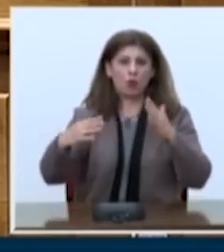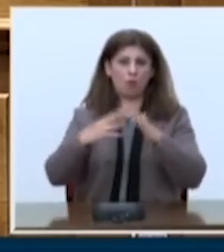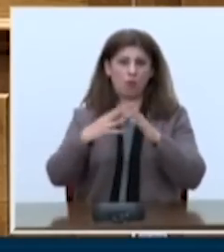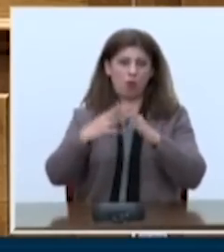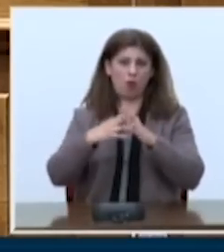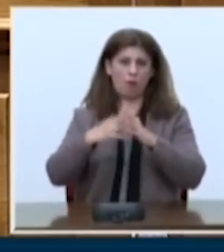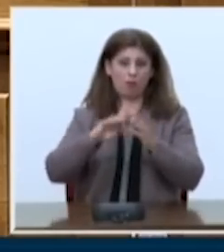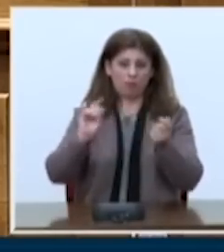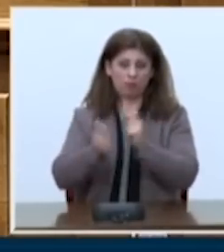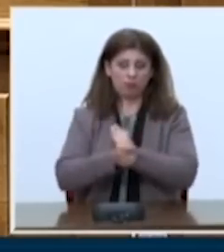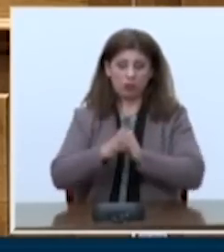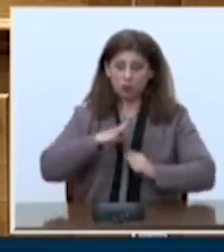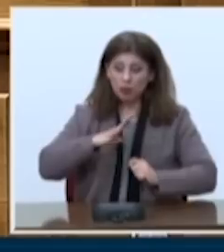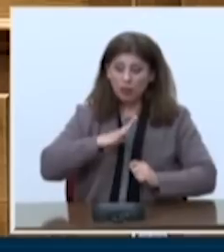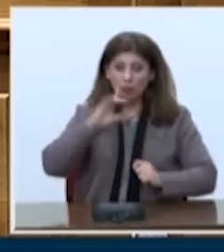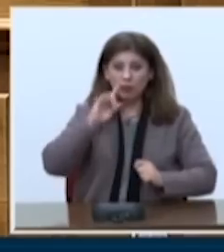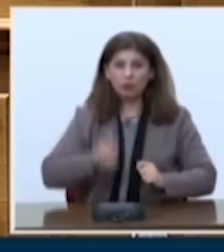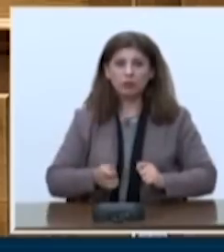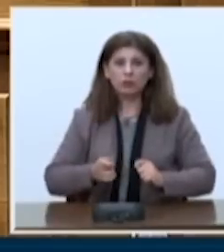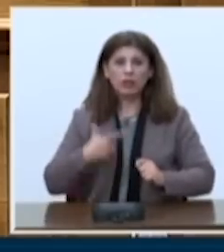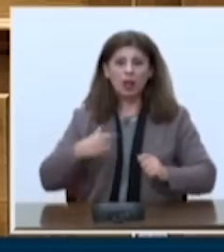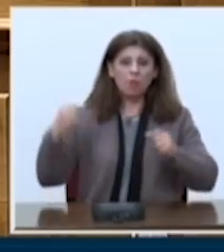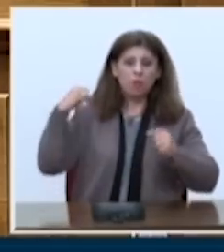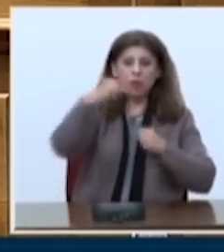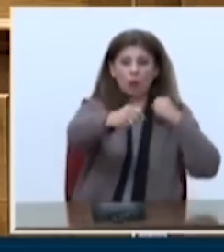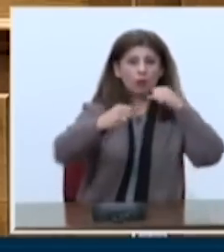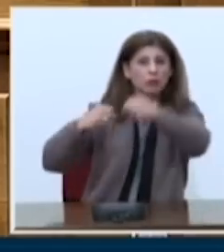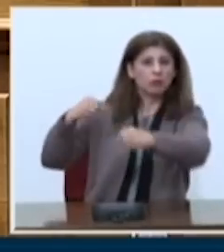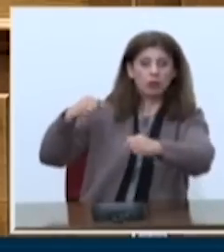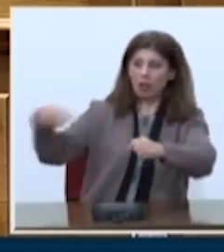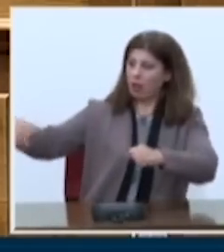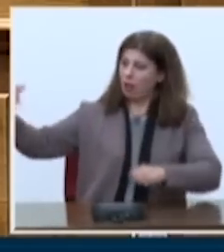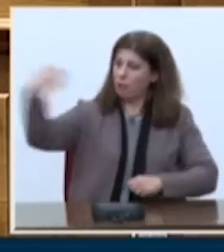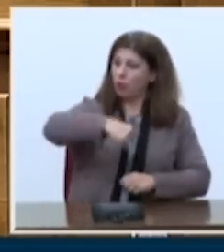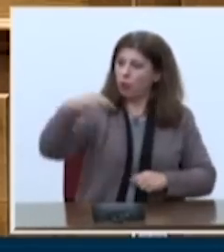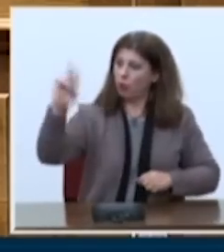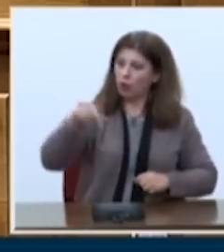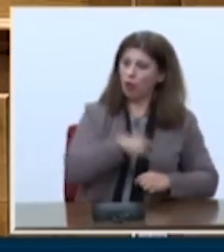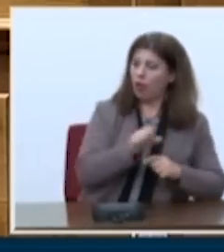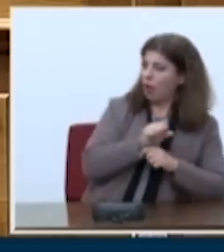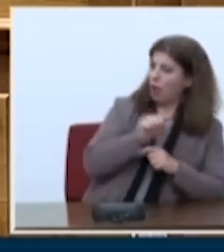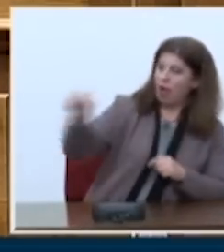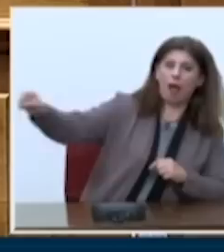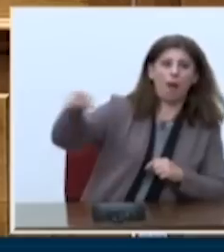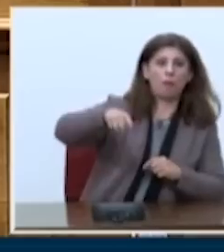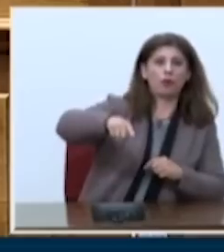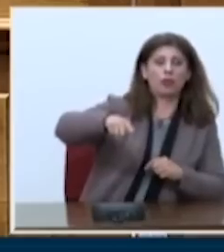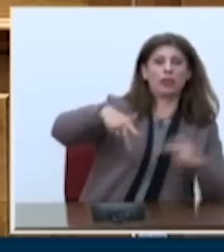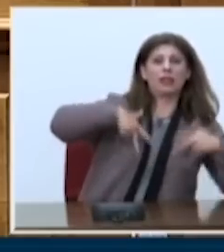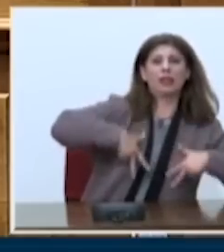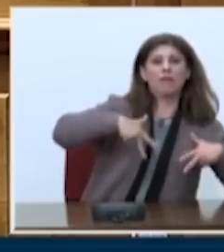μετατρέποντας το λαό της Ουκρανίας σε σάκο του μπόξ. Όσο για το επιχείρημά σας ότι με αυτόν τον